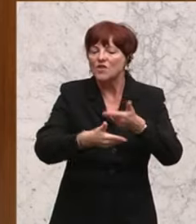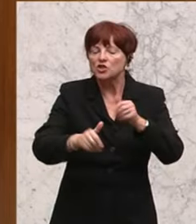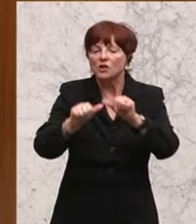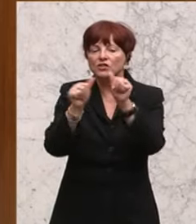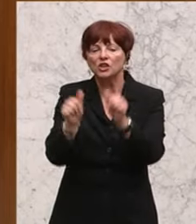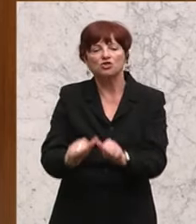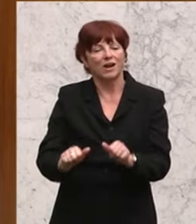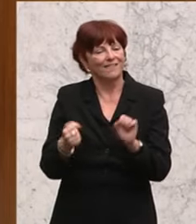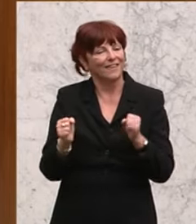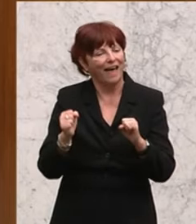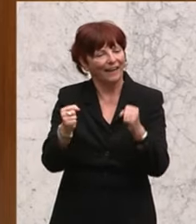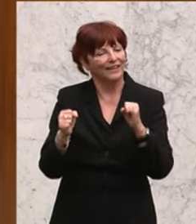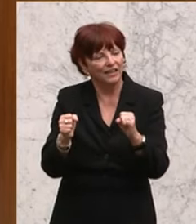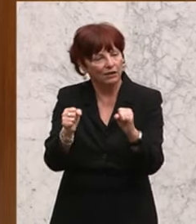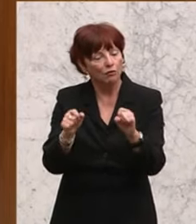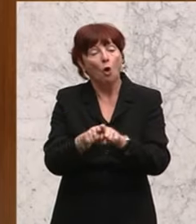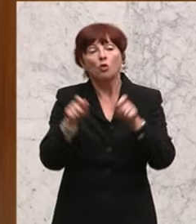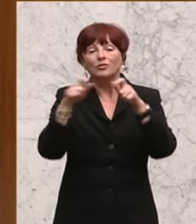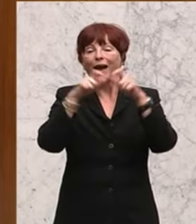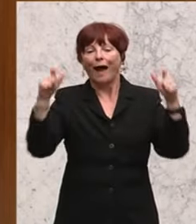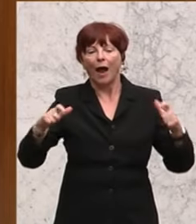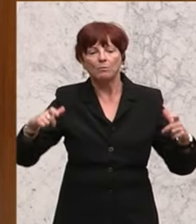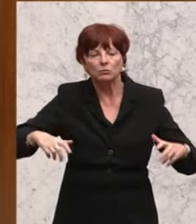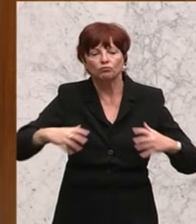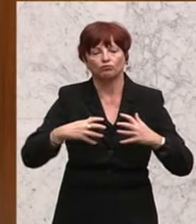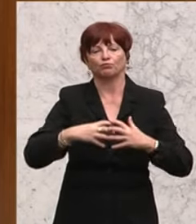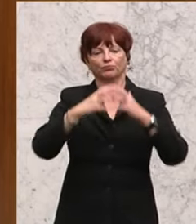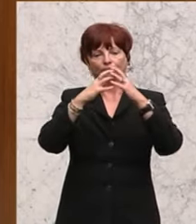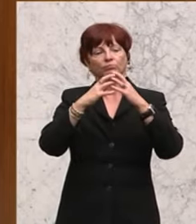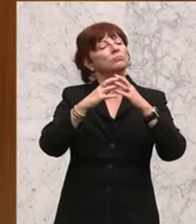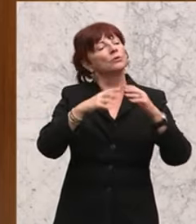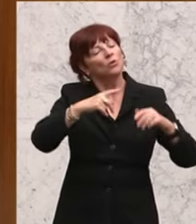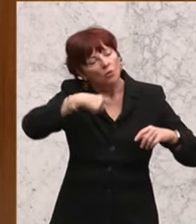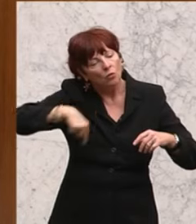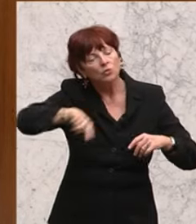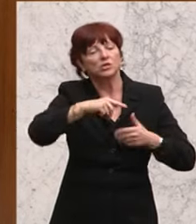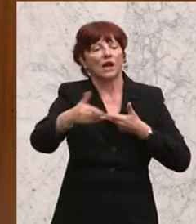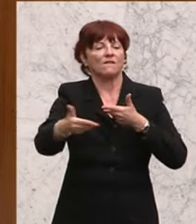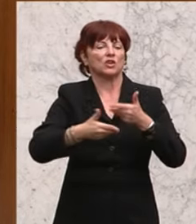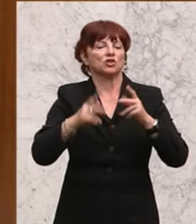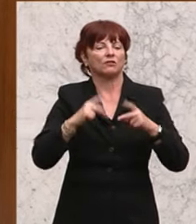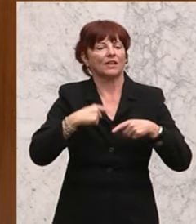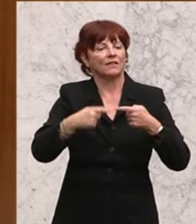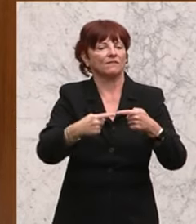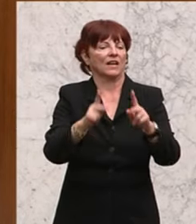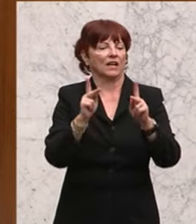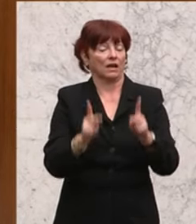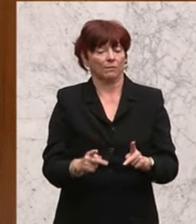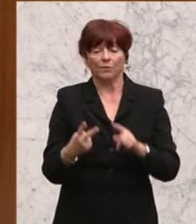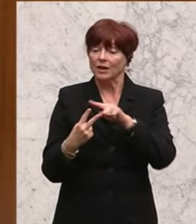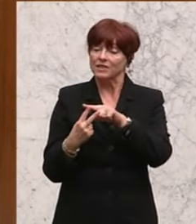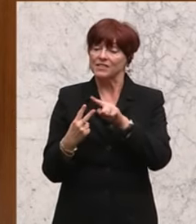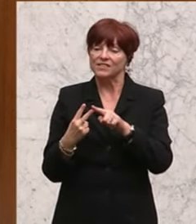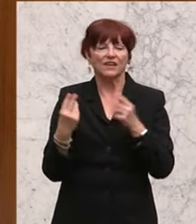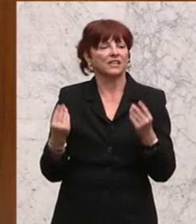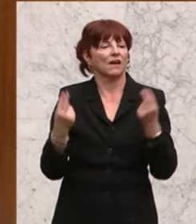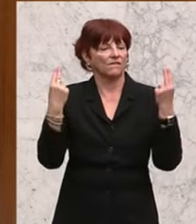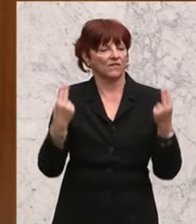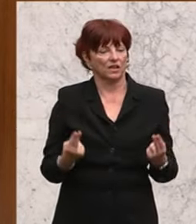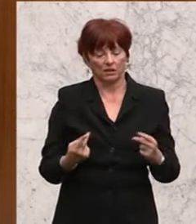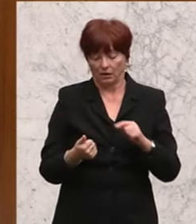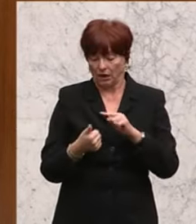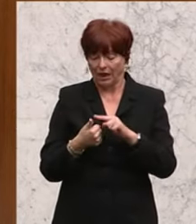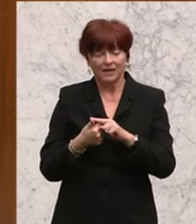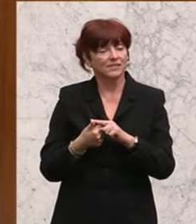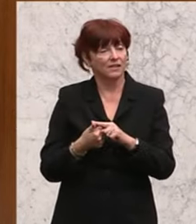schaffen, in dem sich die Wirtschaft in unserem Land entwickeln kann. Dabei halte ich zwei Dinge für ganz entscheidend. Der erste Punkt ist, dass es uns